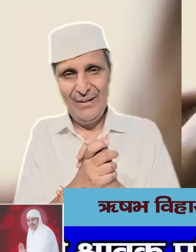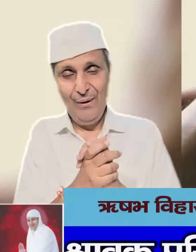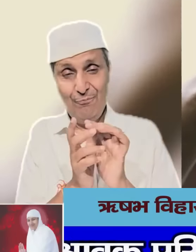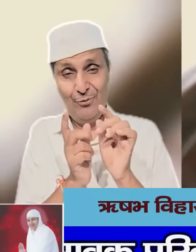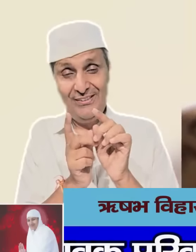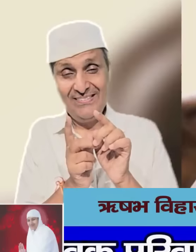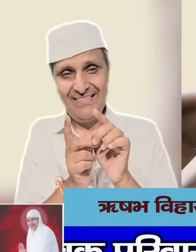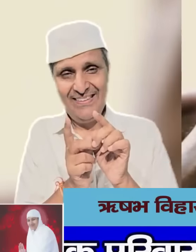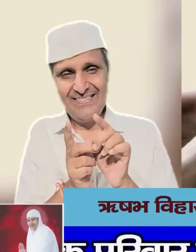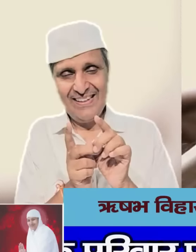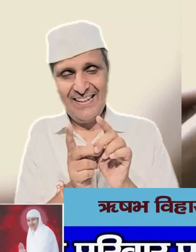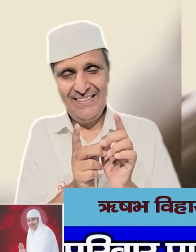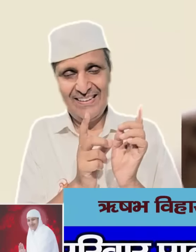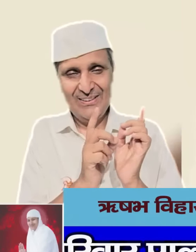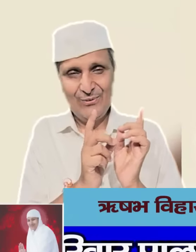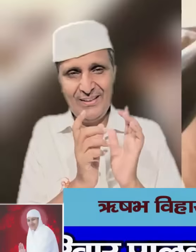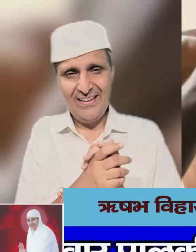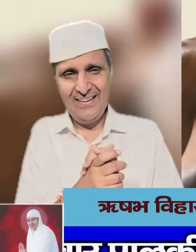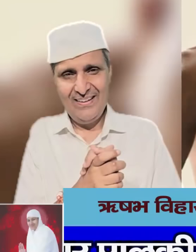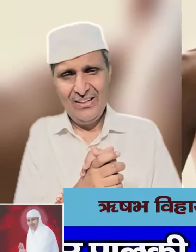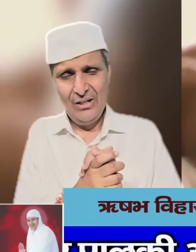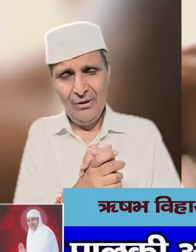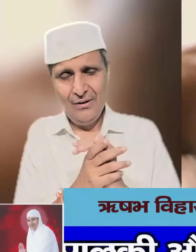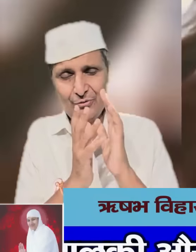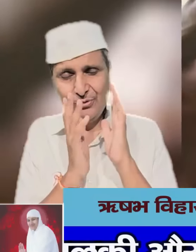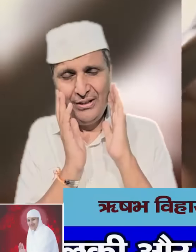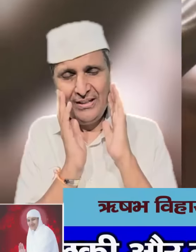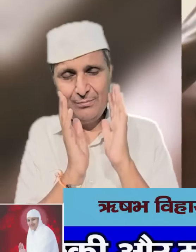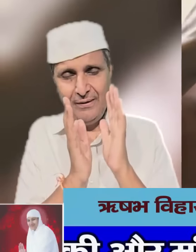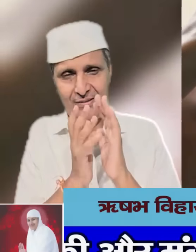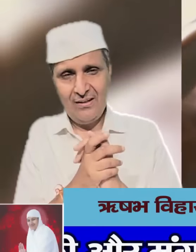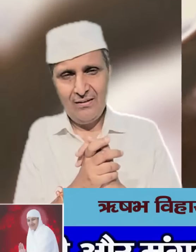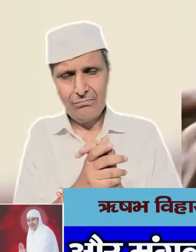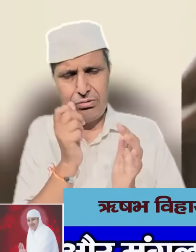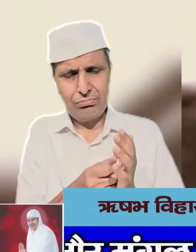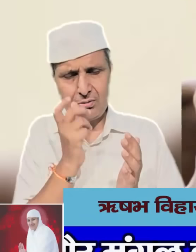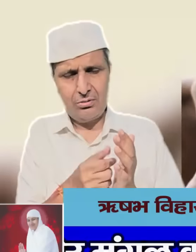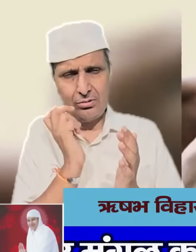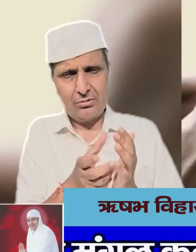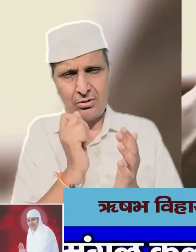हैं, मुनिषी संधान सागर जी का खेसरो दिखा रहे हैं। एक तो देखिए स्पीड जरा,